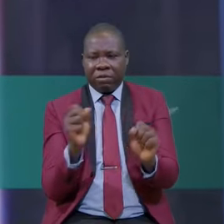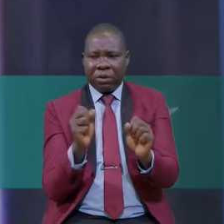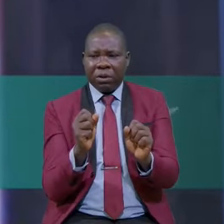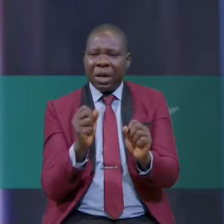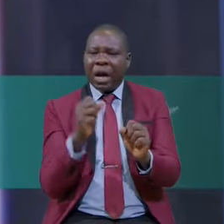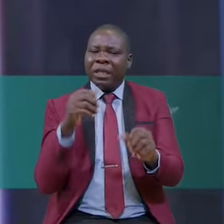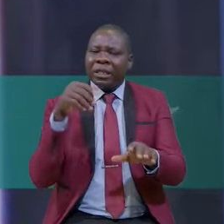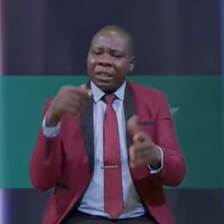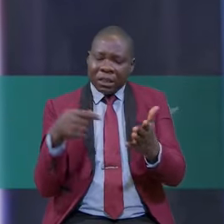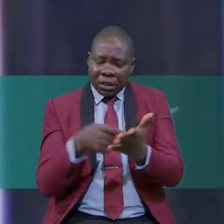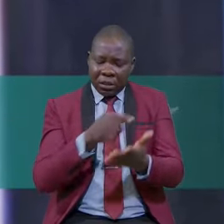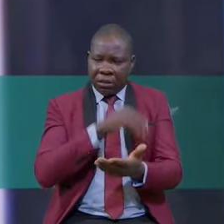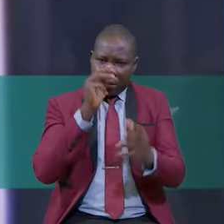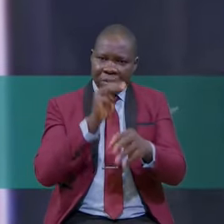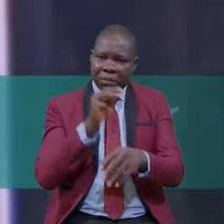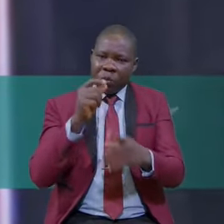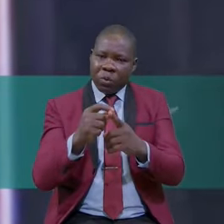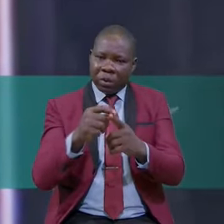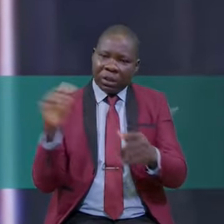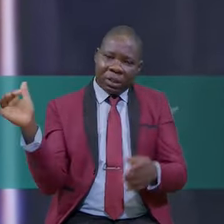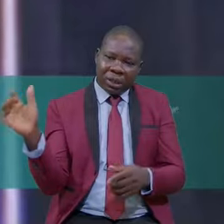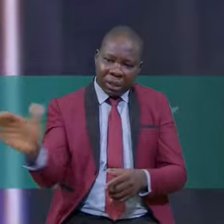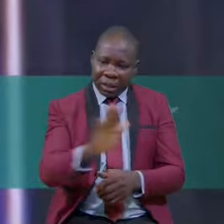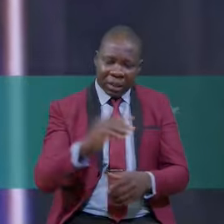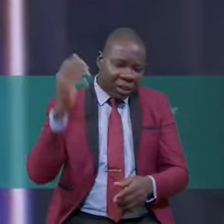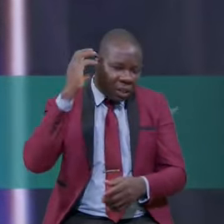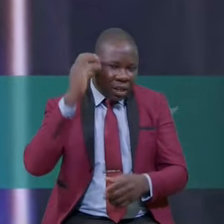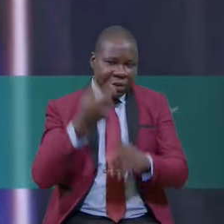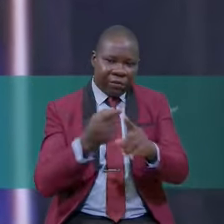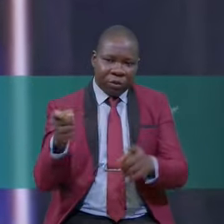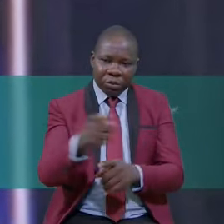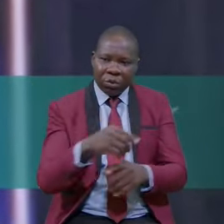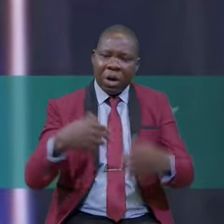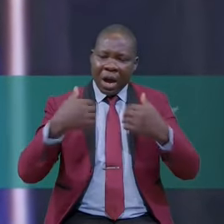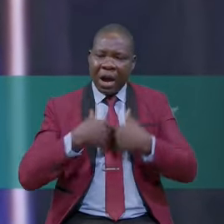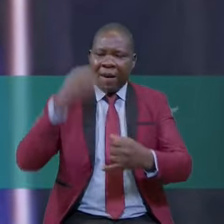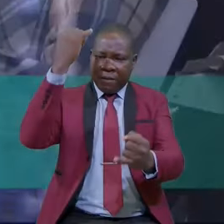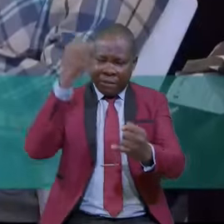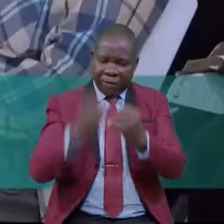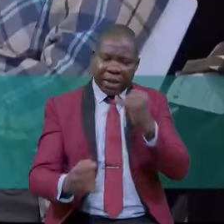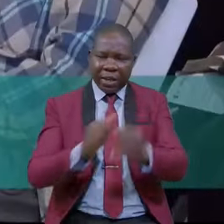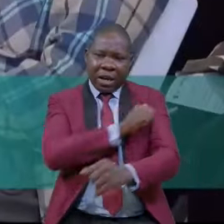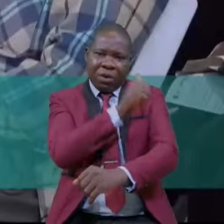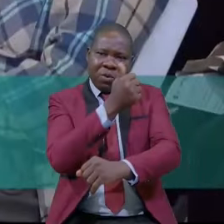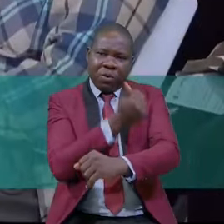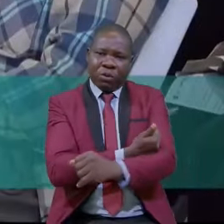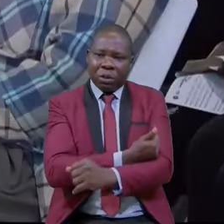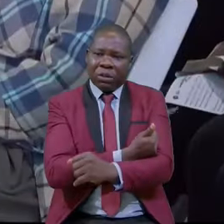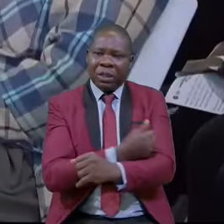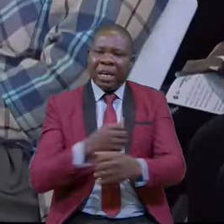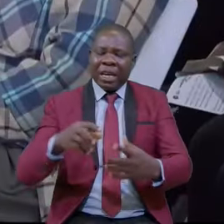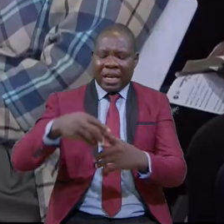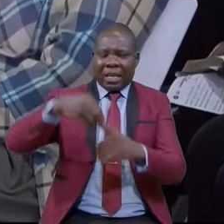toi a la finalité en un homme de naître de nouveau. Il ne peut voir le royaume de